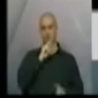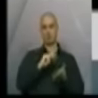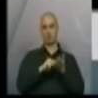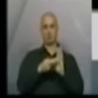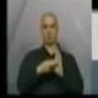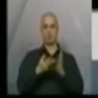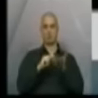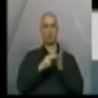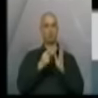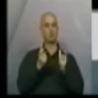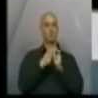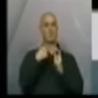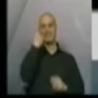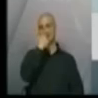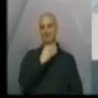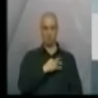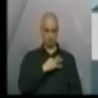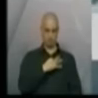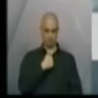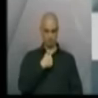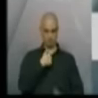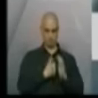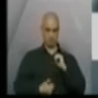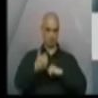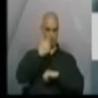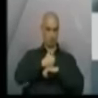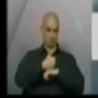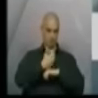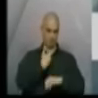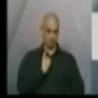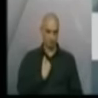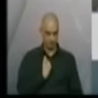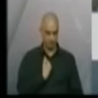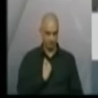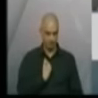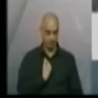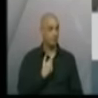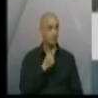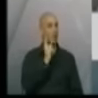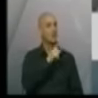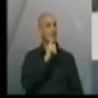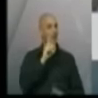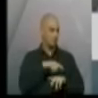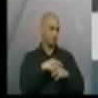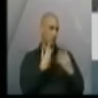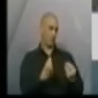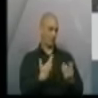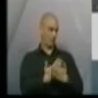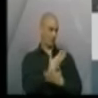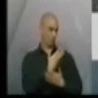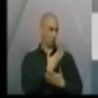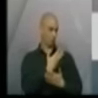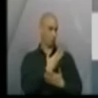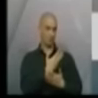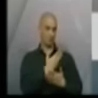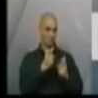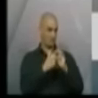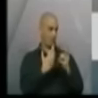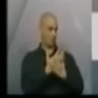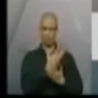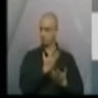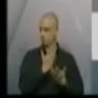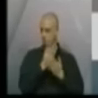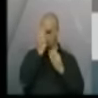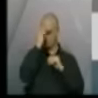לתוכנית של מפלגת זהות שבראשה אני עומד אוקיי שנקרה בשעה טובה כן חדשה המפלגה לא כבר